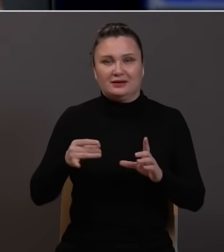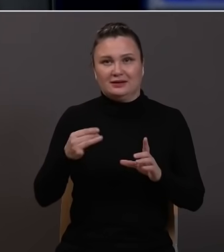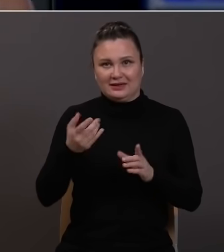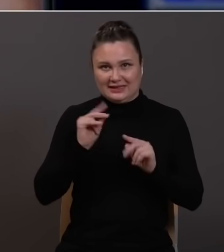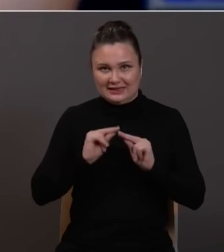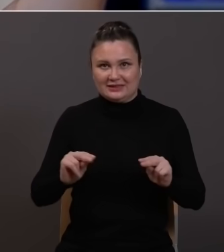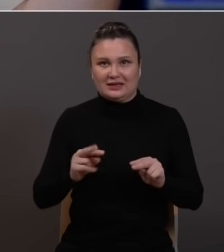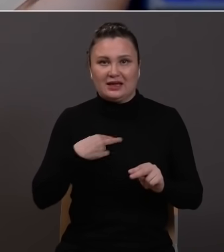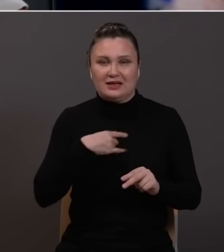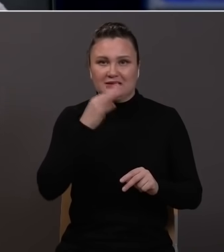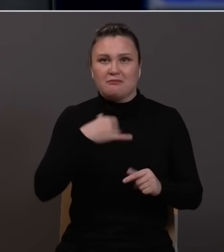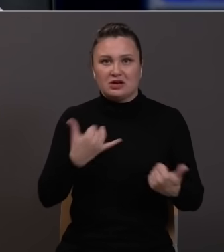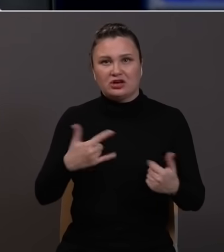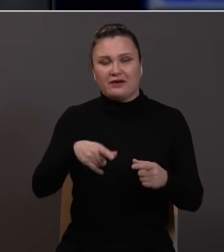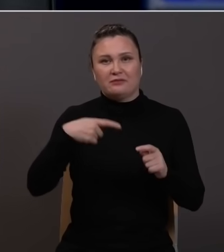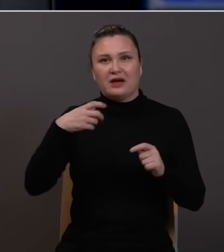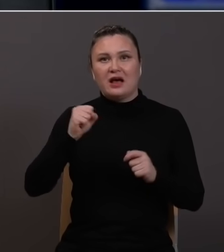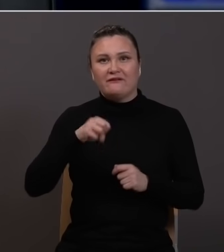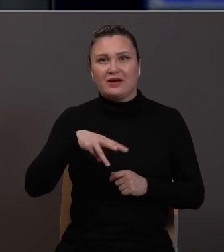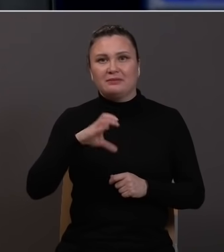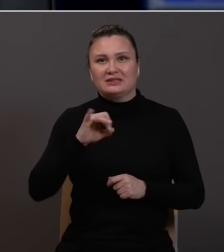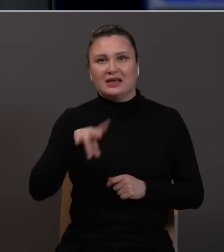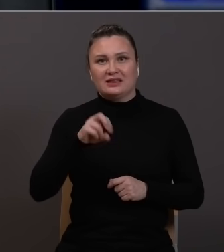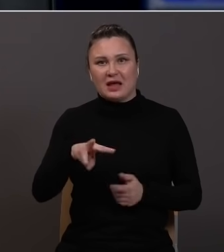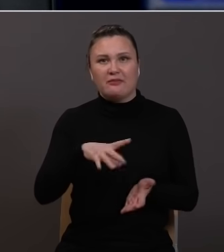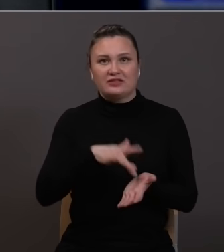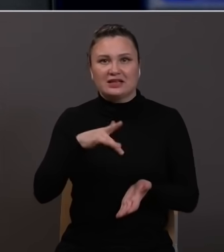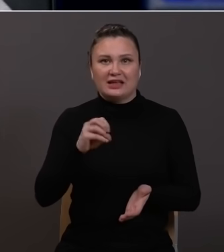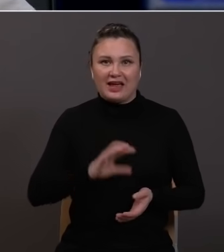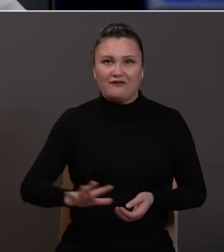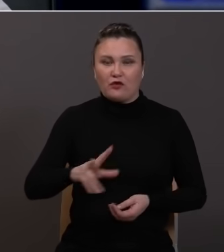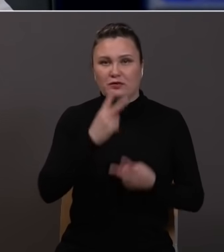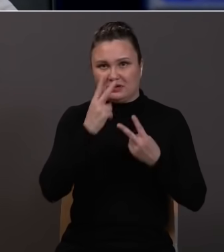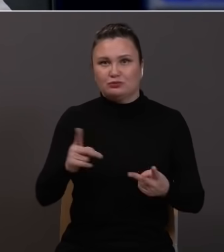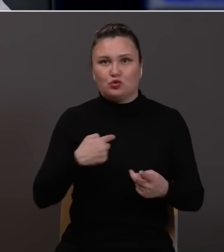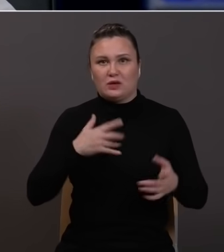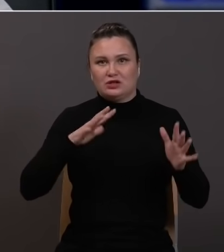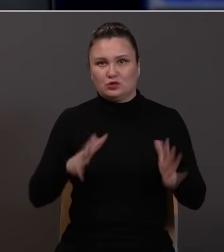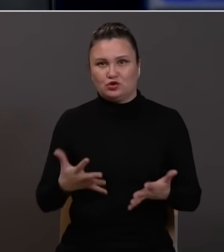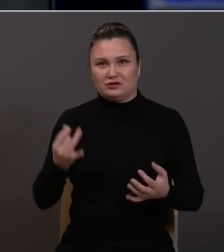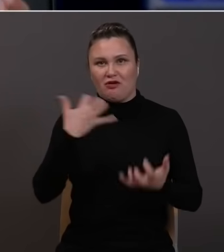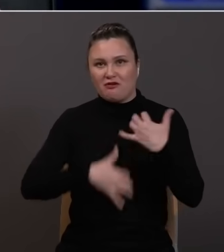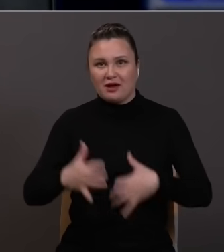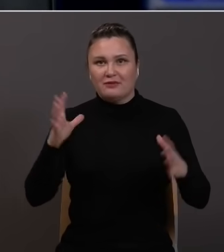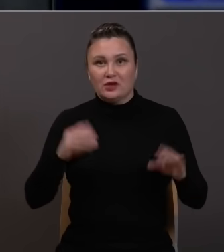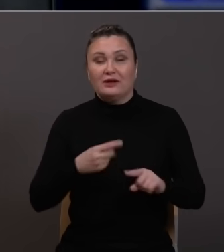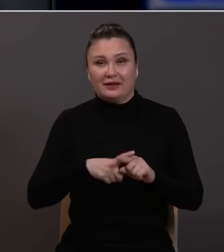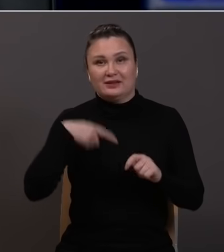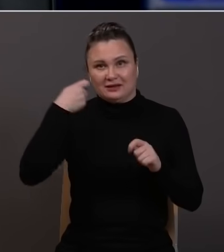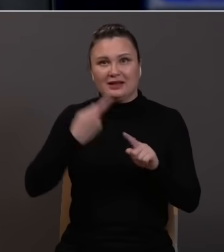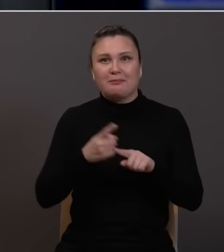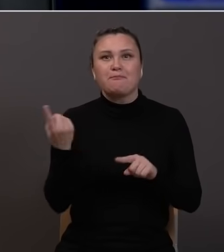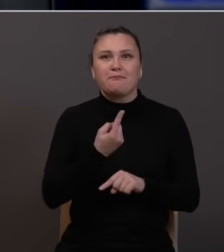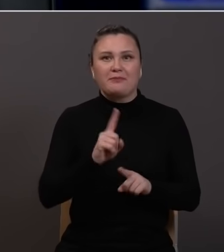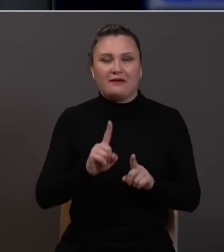я. И я сказал, что мы сейчас в Амстердаме, практически в центре Европы, и вот посмотрите, что у нас случилось. И эта серия, первая